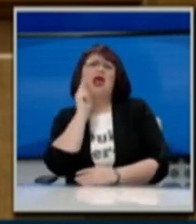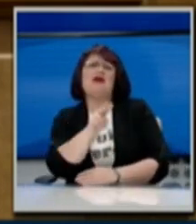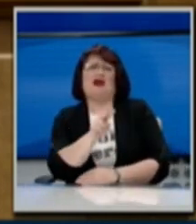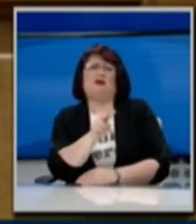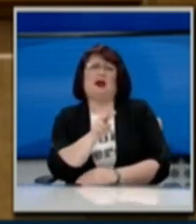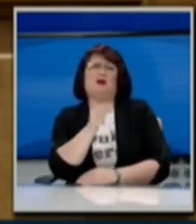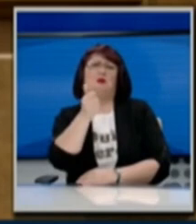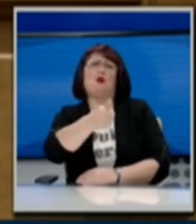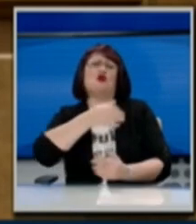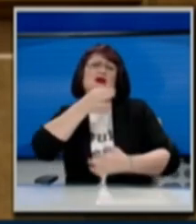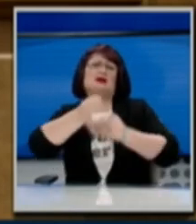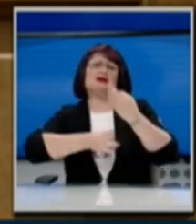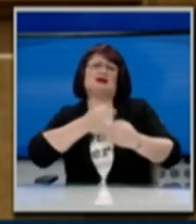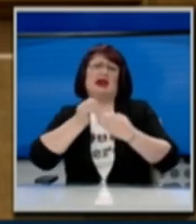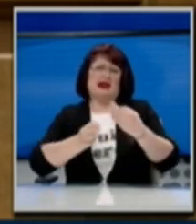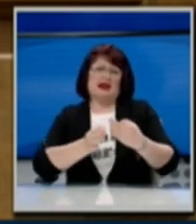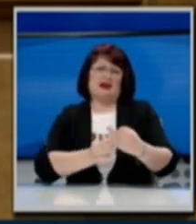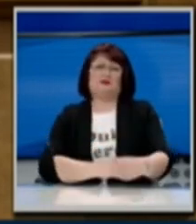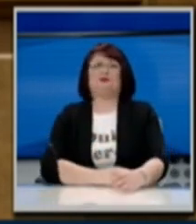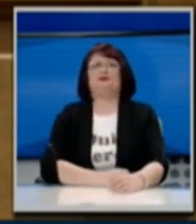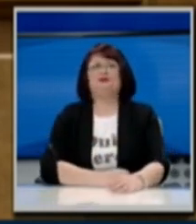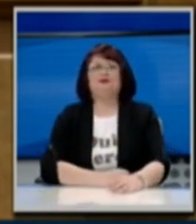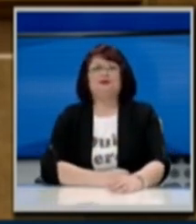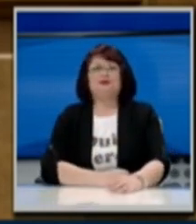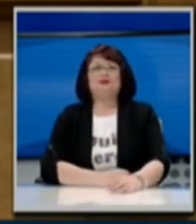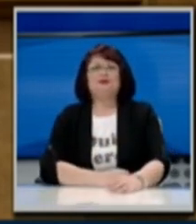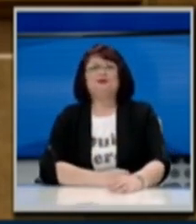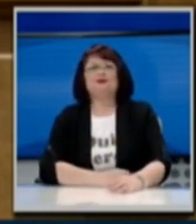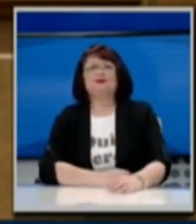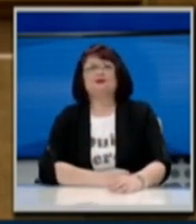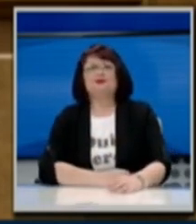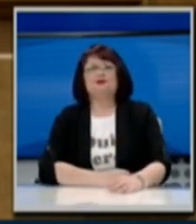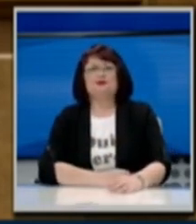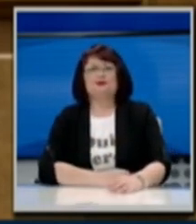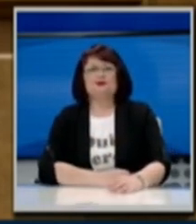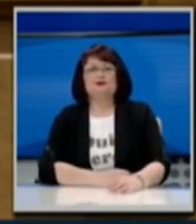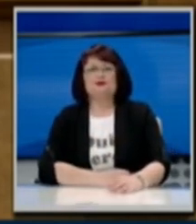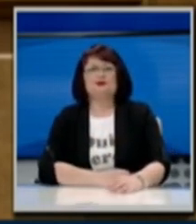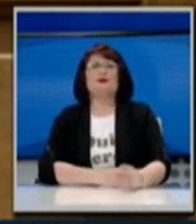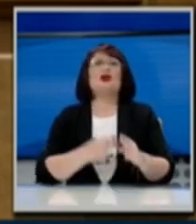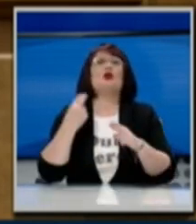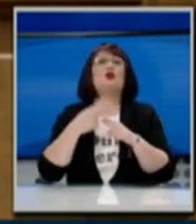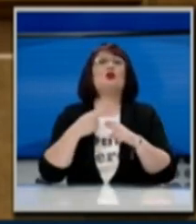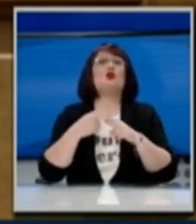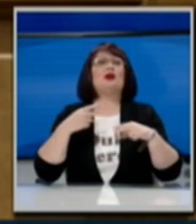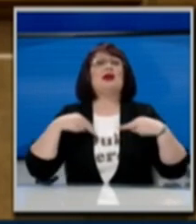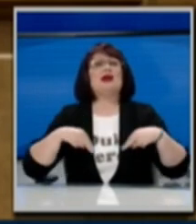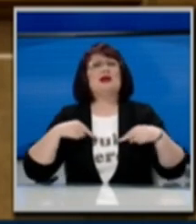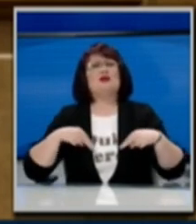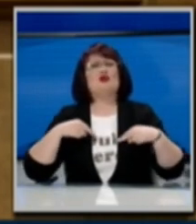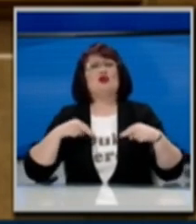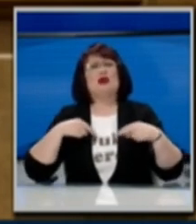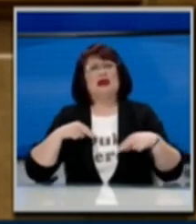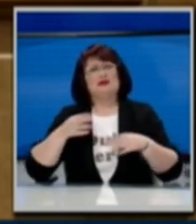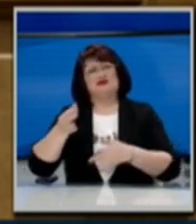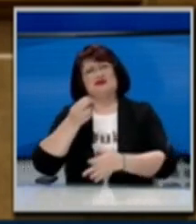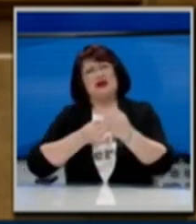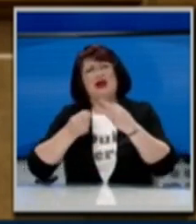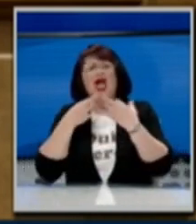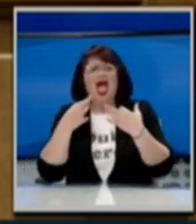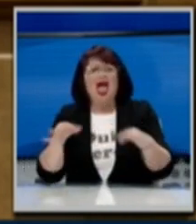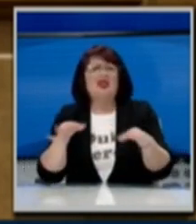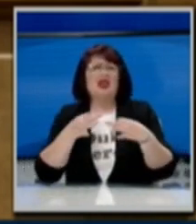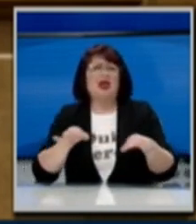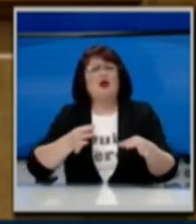6-7 βουλευτές της Νέας Δημοκρατίας παρόντες. Κορυφαίοι υπουργοί μίλησαν με σχεδόν άδεια